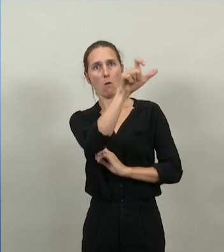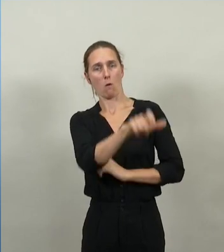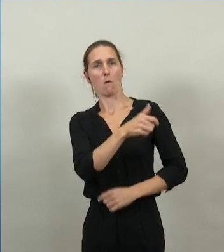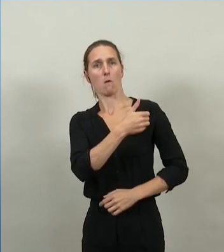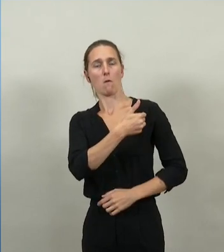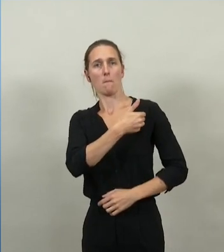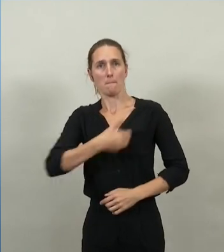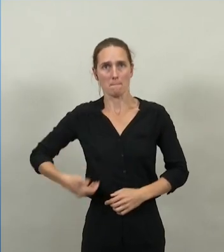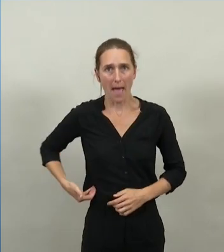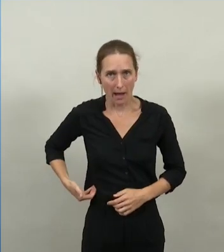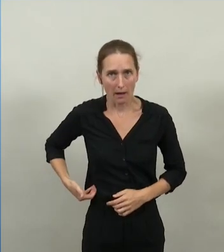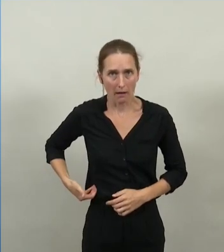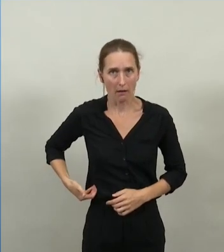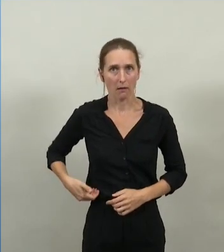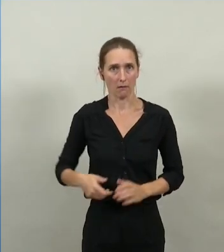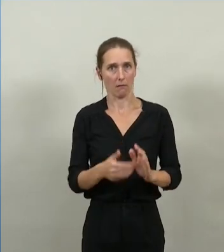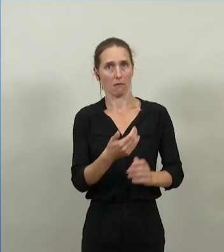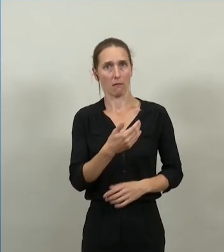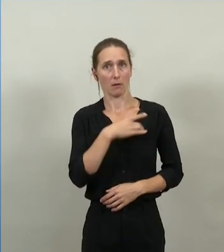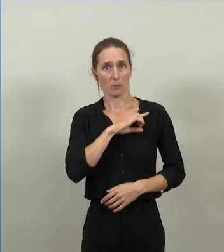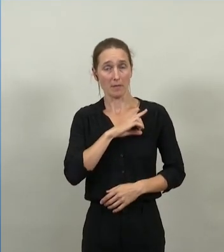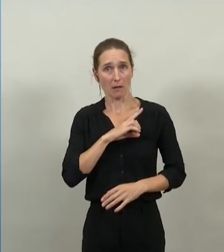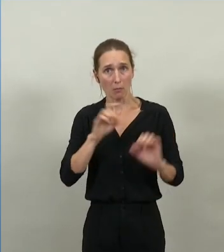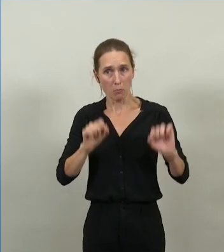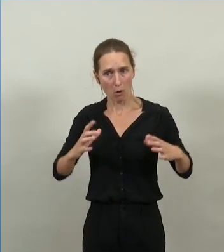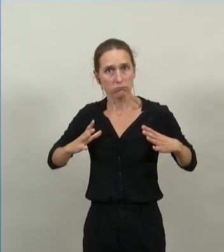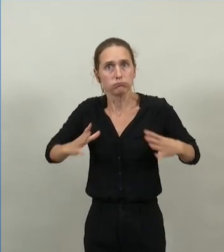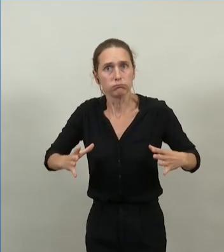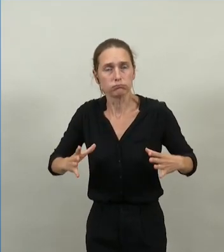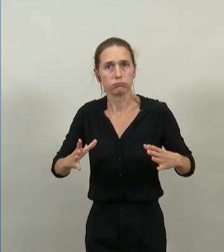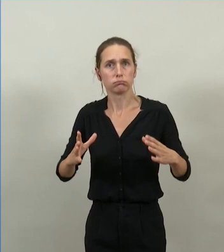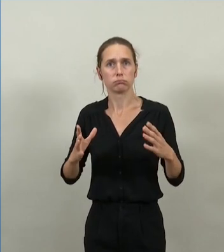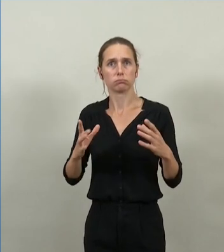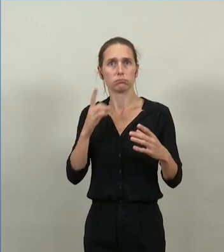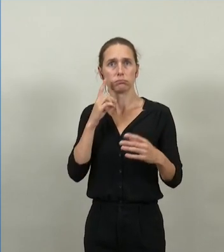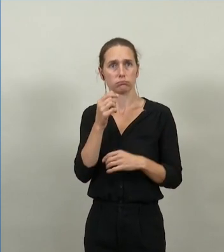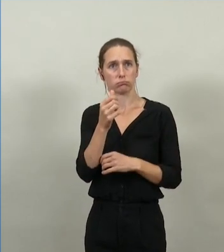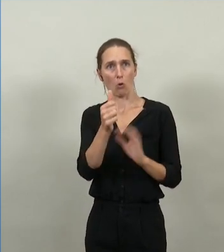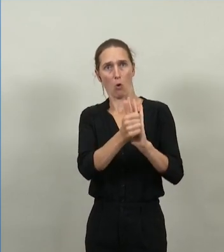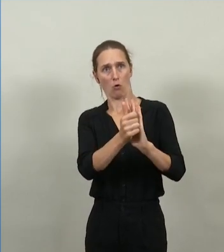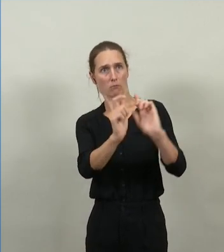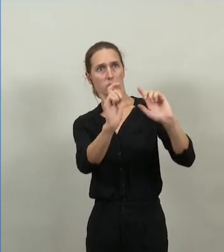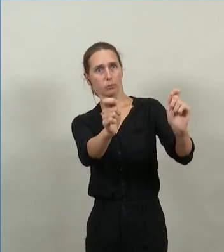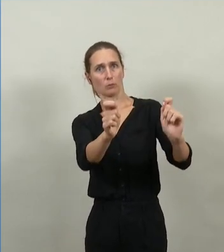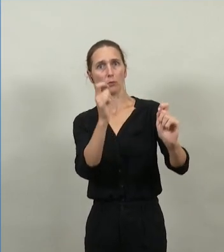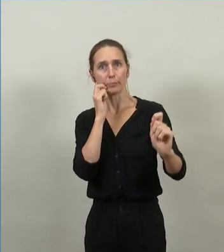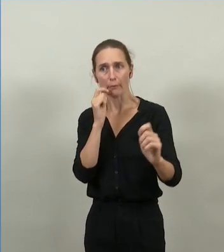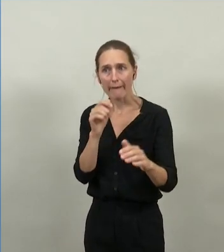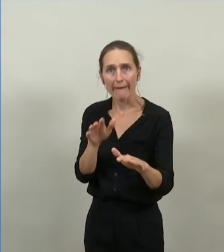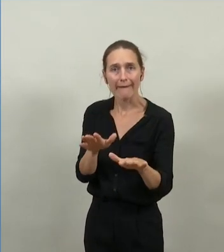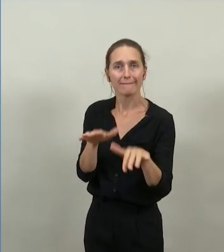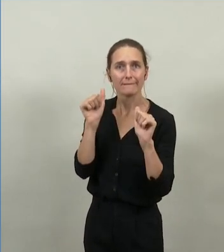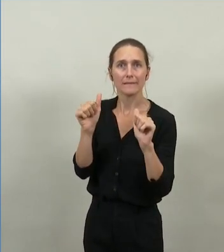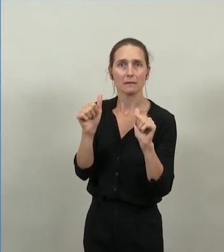d'engager le cas échéant sa responsabilité sous peine d'engager sa responsabilité de prévenir par des précautions